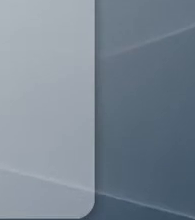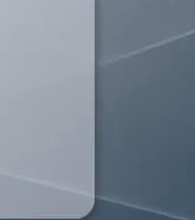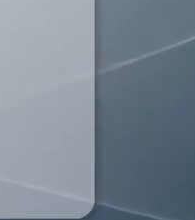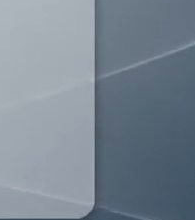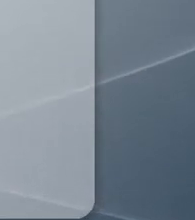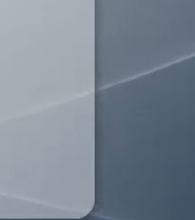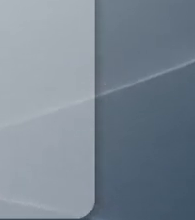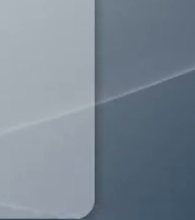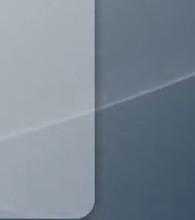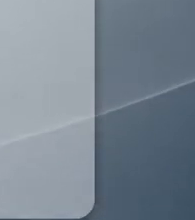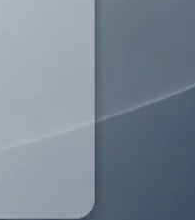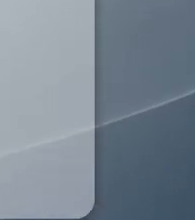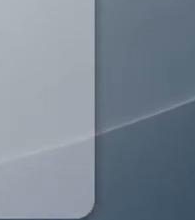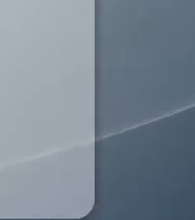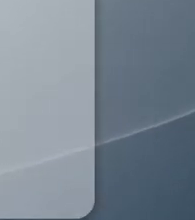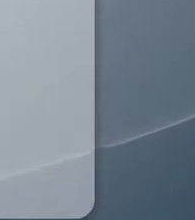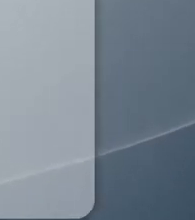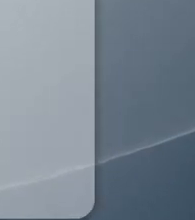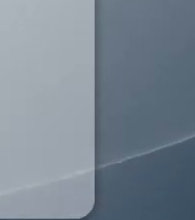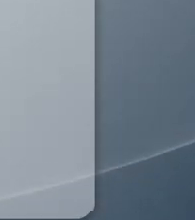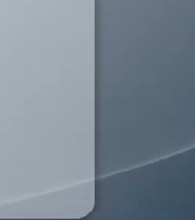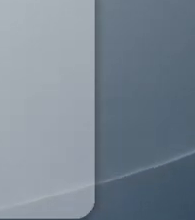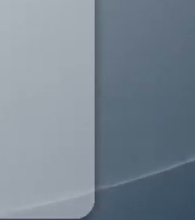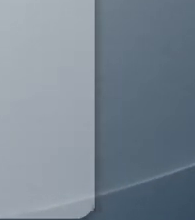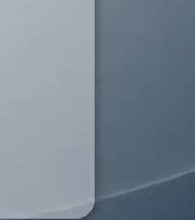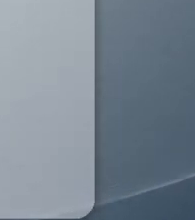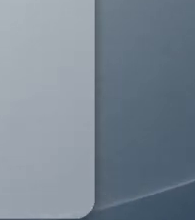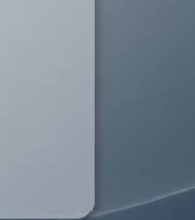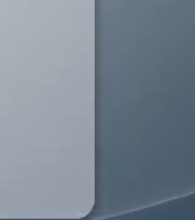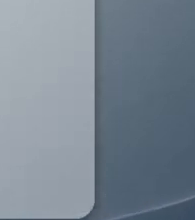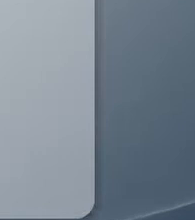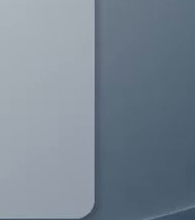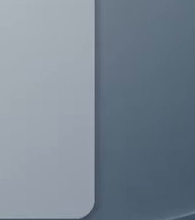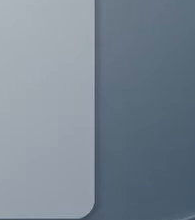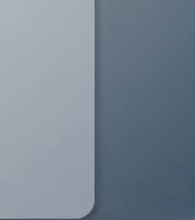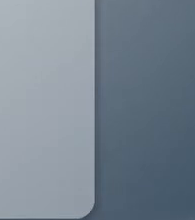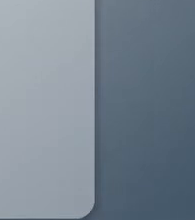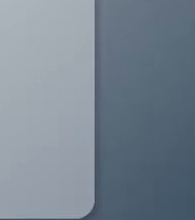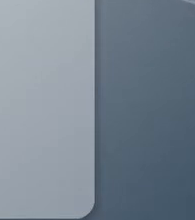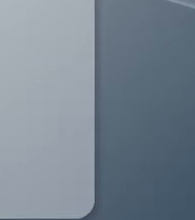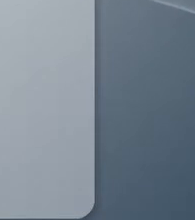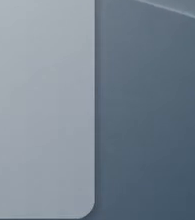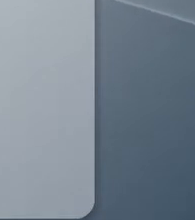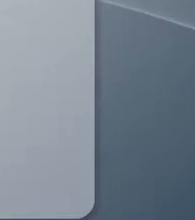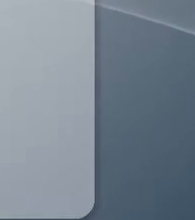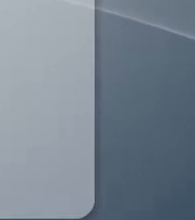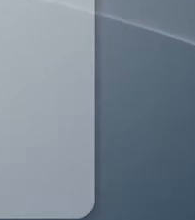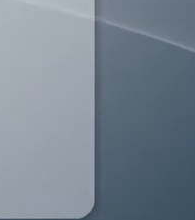무료로 개방되고 있습니다. 전화로 신청하면 선착순으로 20명까지 물놀이장 무료 이용이 가능합니다.